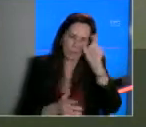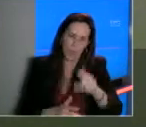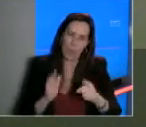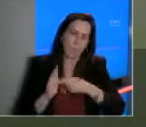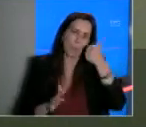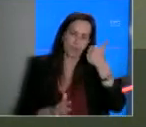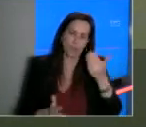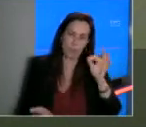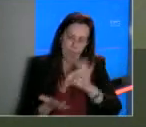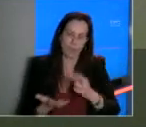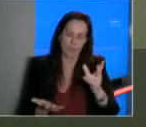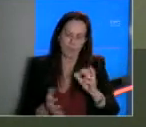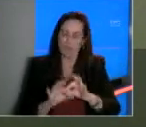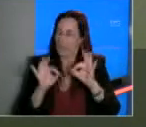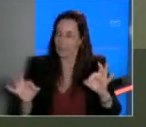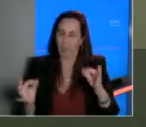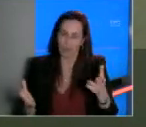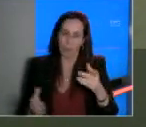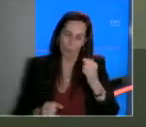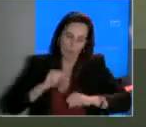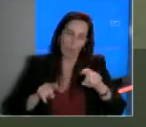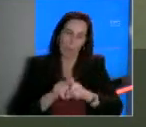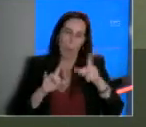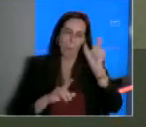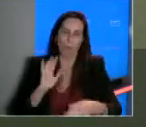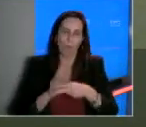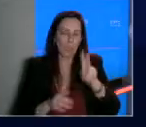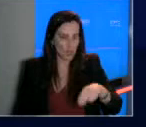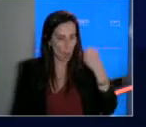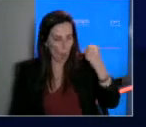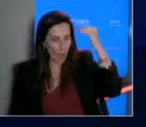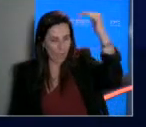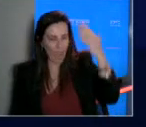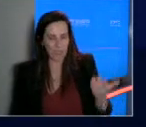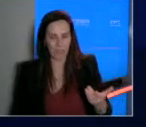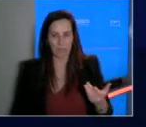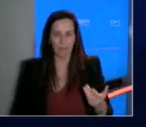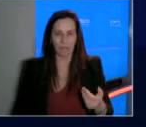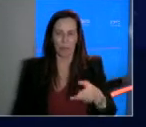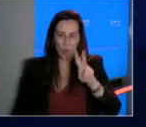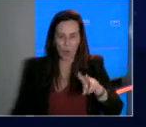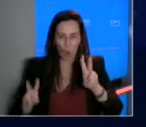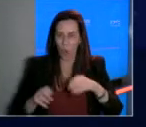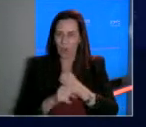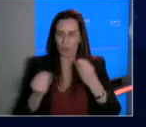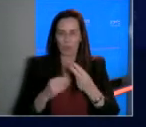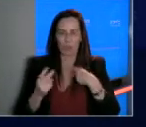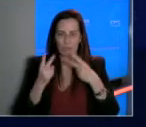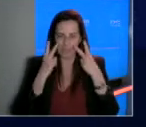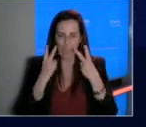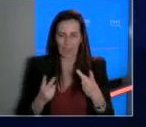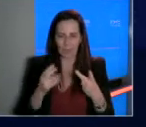בפעם הראשונה מאז שהוא יצא אל הפוליטיקה. יש לו בכלל כוח? זאת אומרת, הוא בכלל יוכל לעשות משהו? אם אני